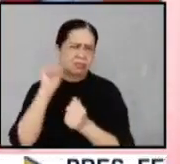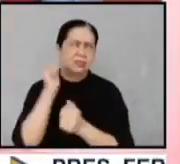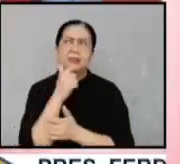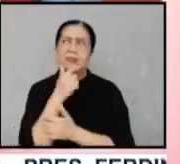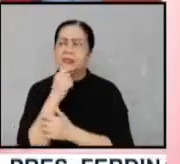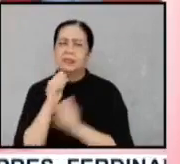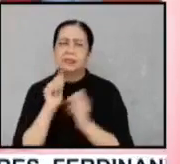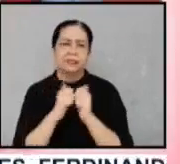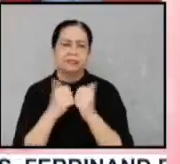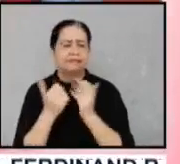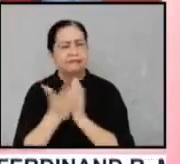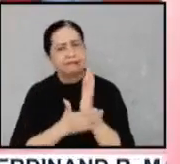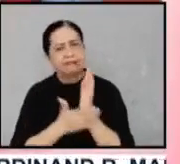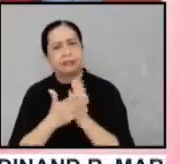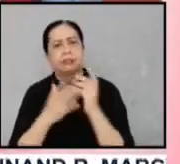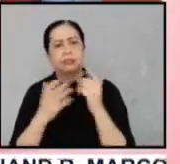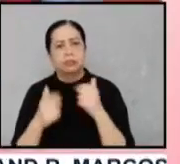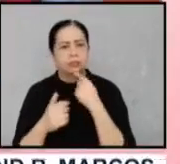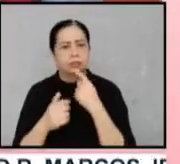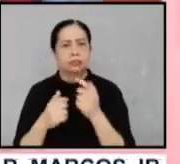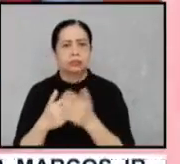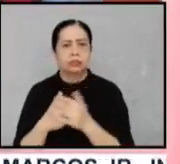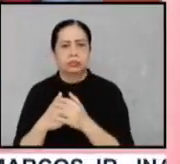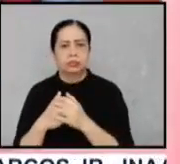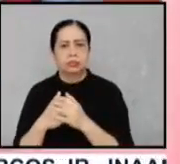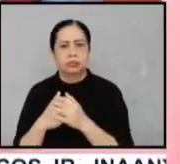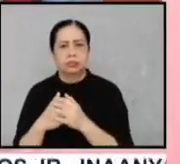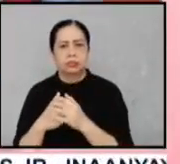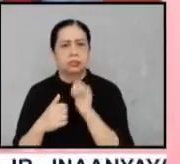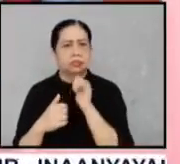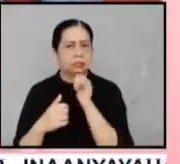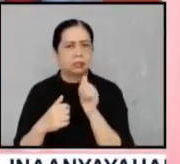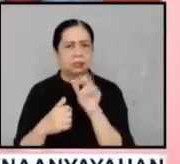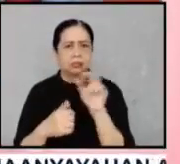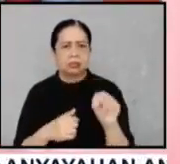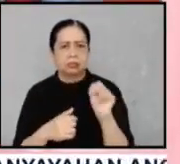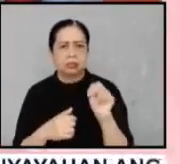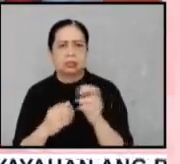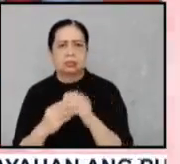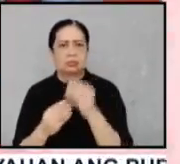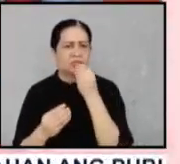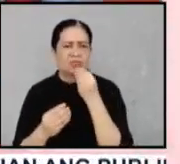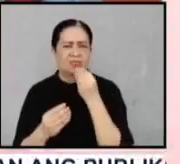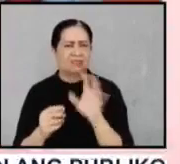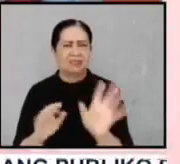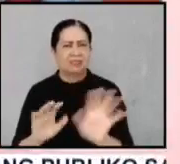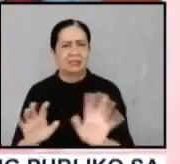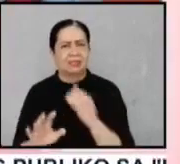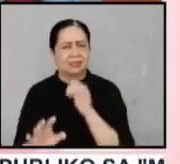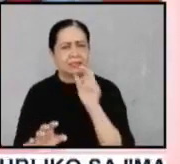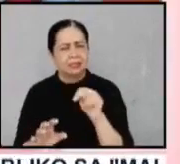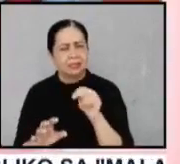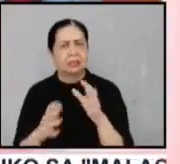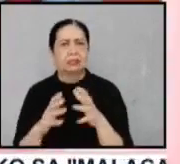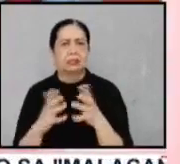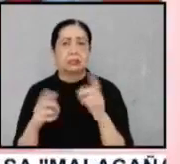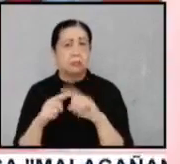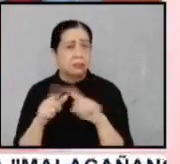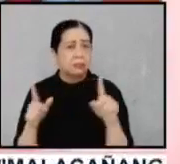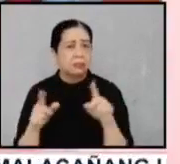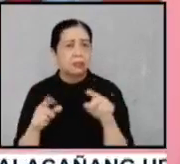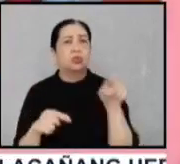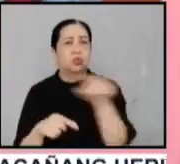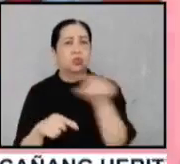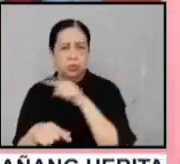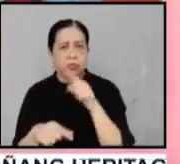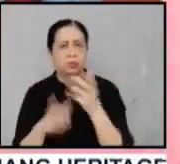then, sabi nila, hindi naman namin kailangan yung pagkain. Pero kayo ang kailangan